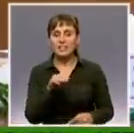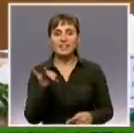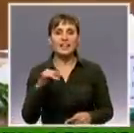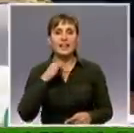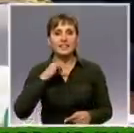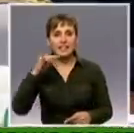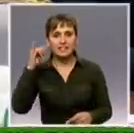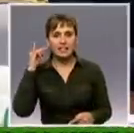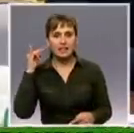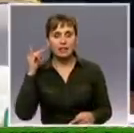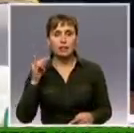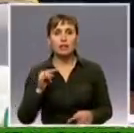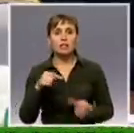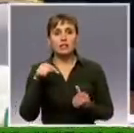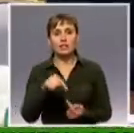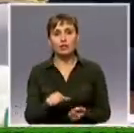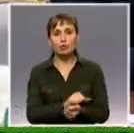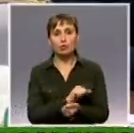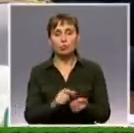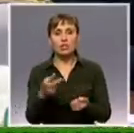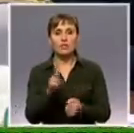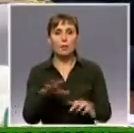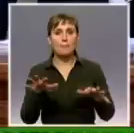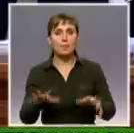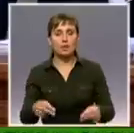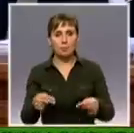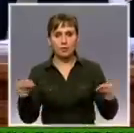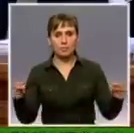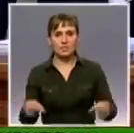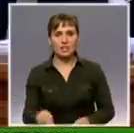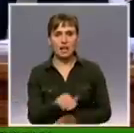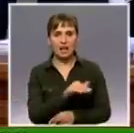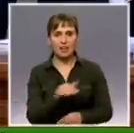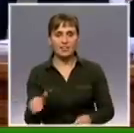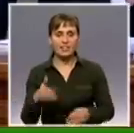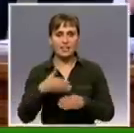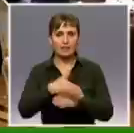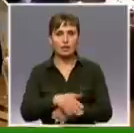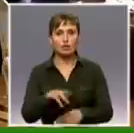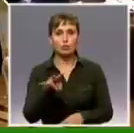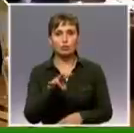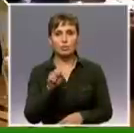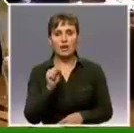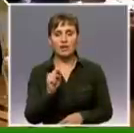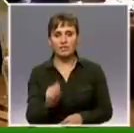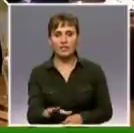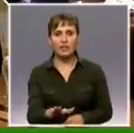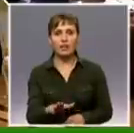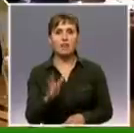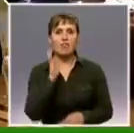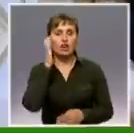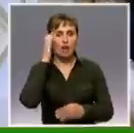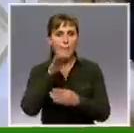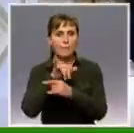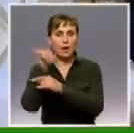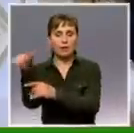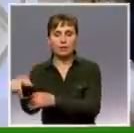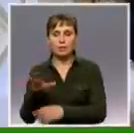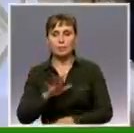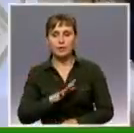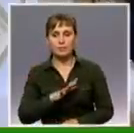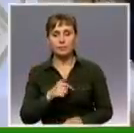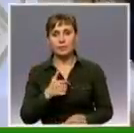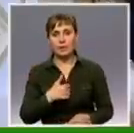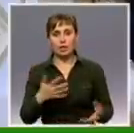Туркменистан-Казахстан. Соответствующие документы главы двух государств подписали в ходе официального визита Нурсултана Назарбаева в Ашхабад. Я считаю,